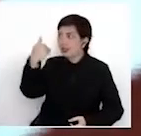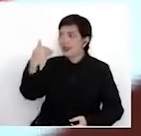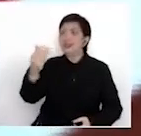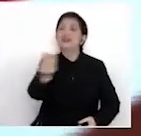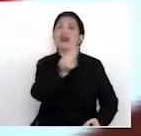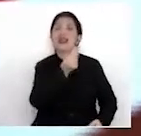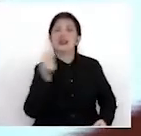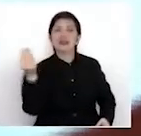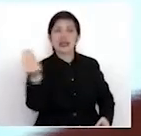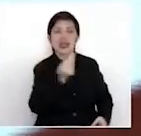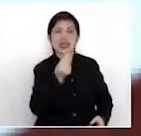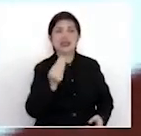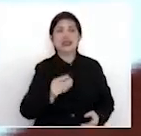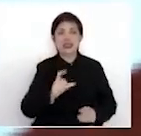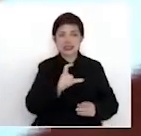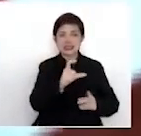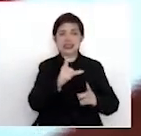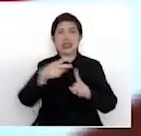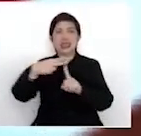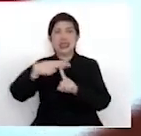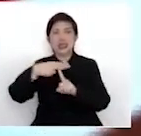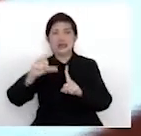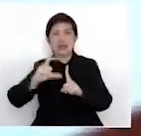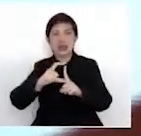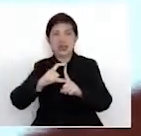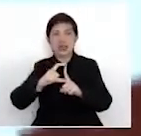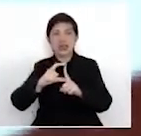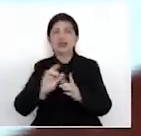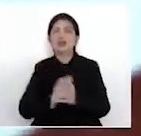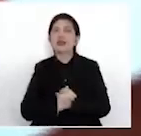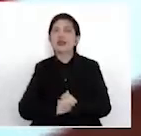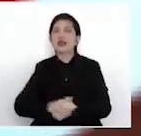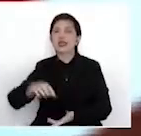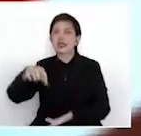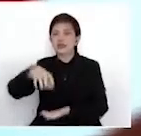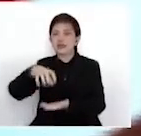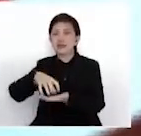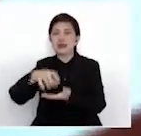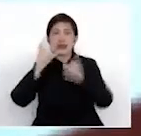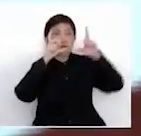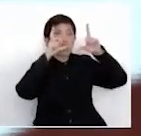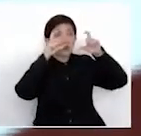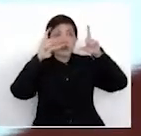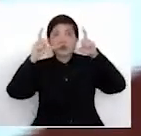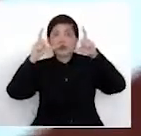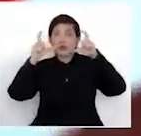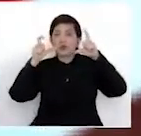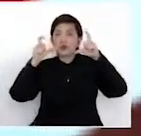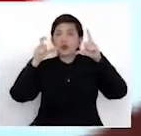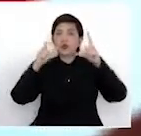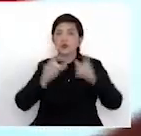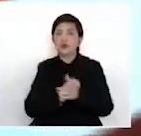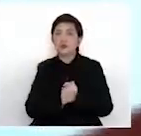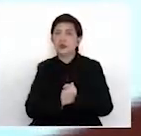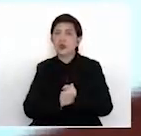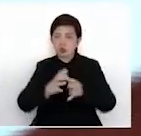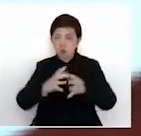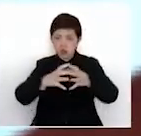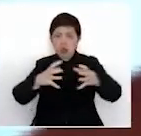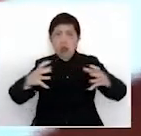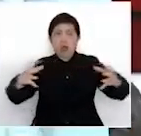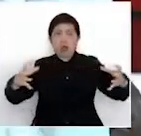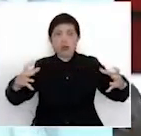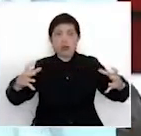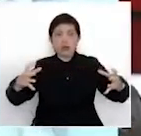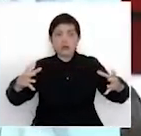ke carfride ada yang namanya tukang foto dan Mereka ternyata besar sekali komunitasnya